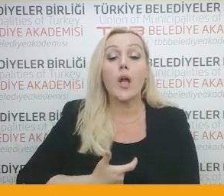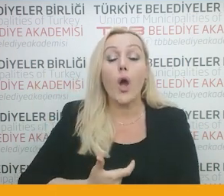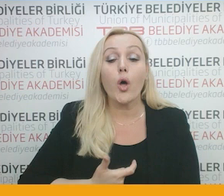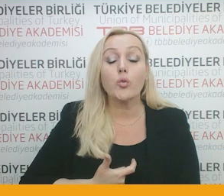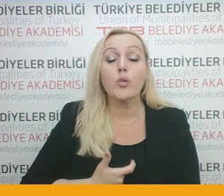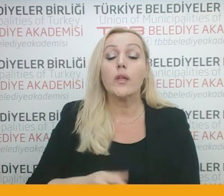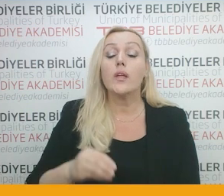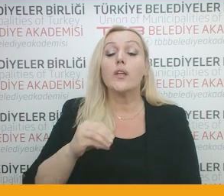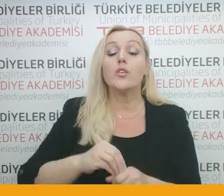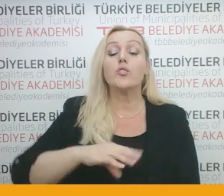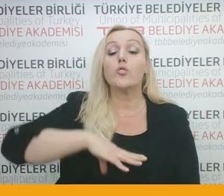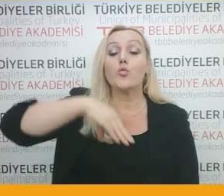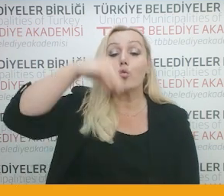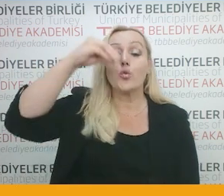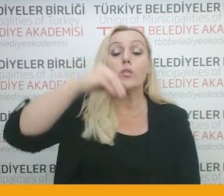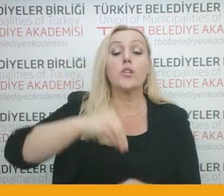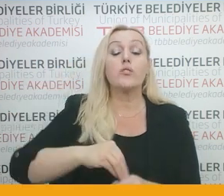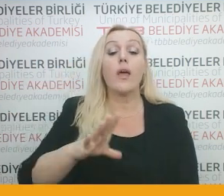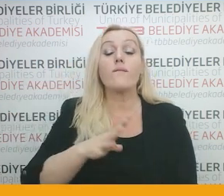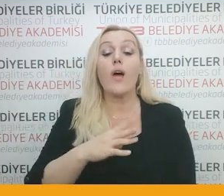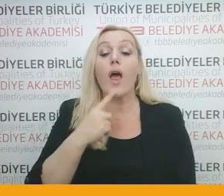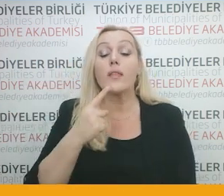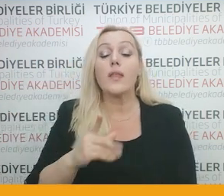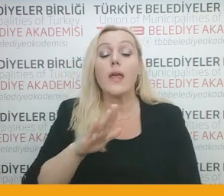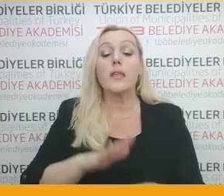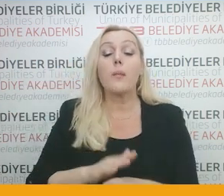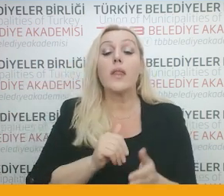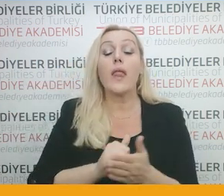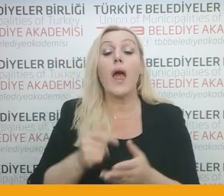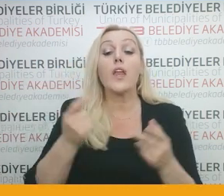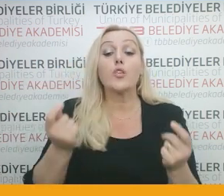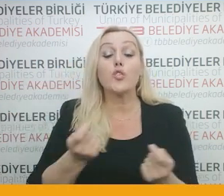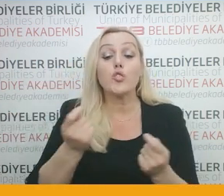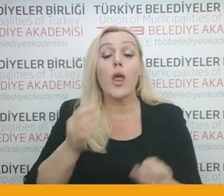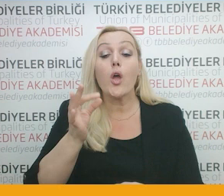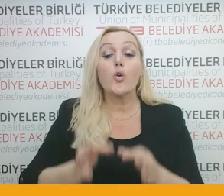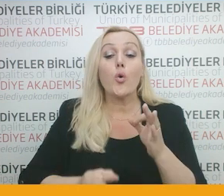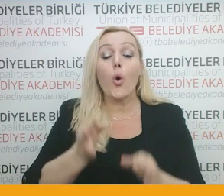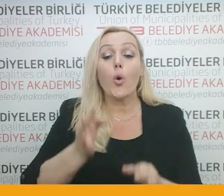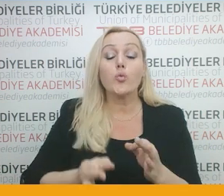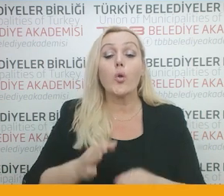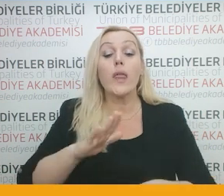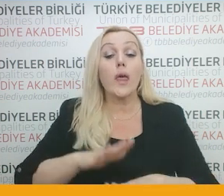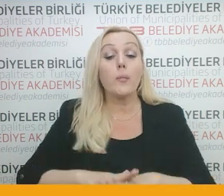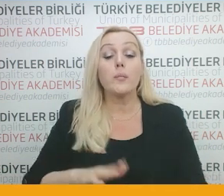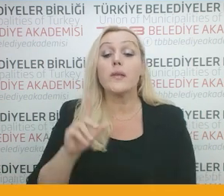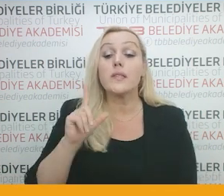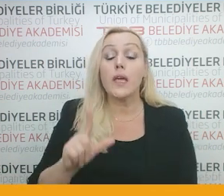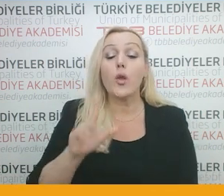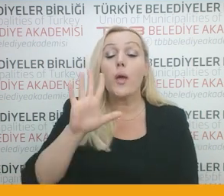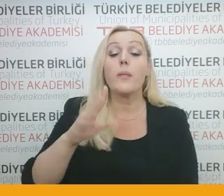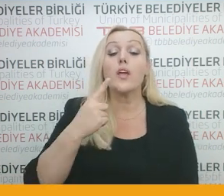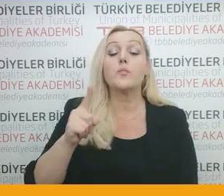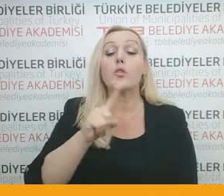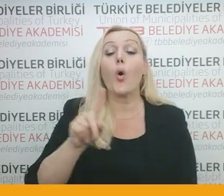adeta ruhuna tesir etmiş diyebilirim durum. Yani yapılan her işin kontrolü mutlaka sağlanması gerekiyor.